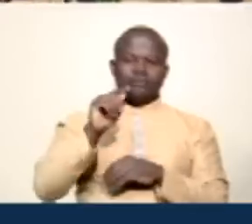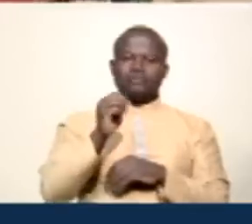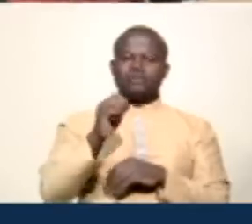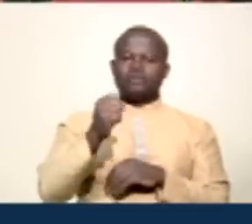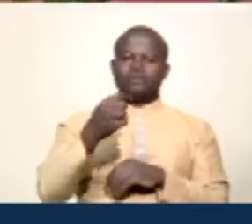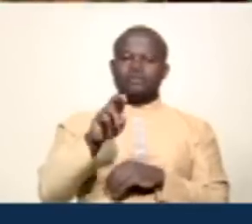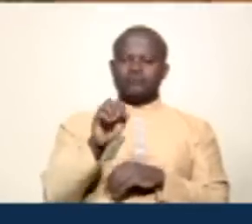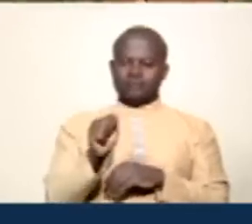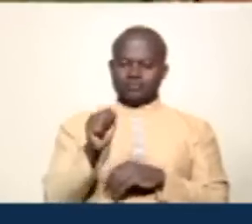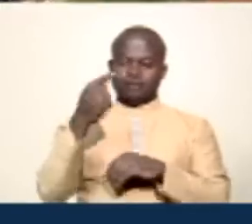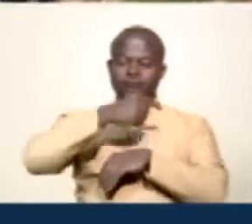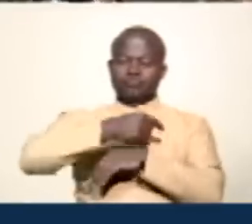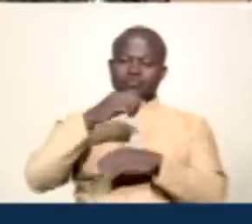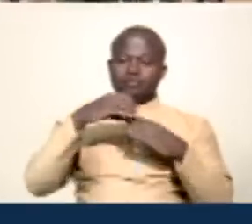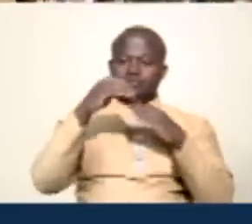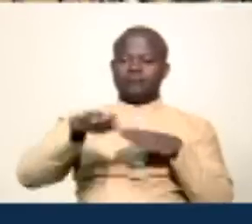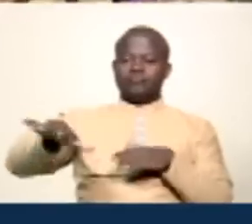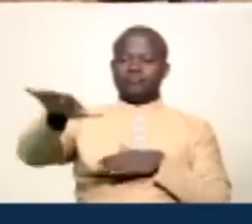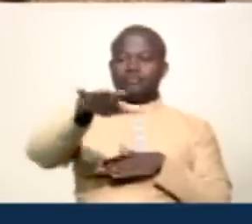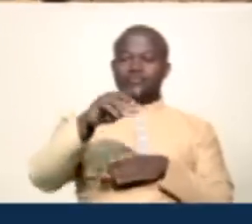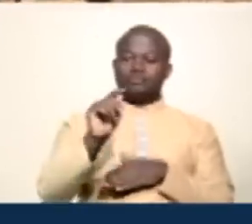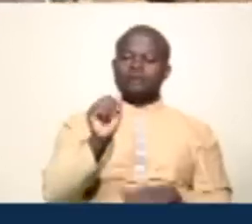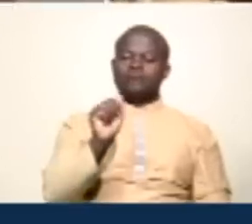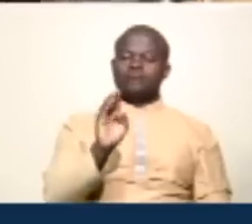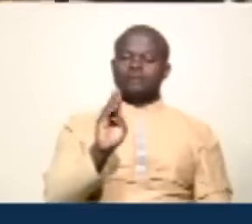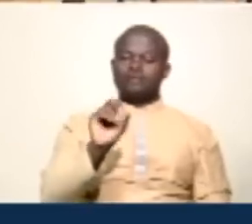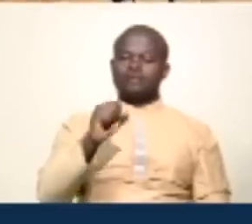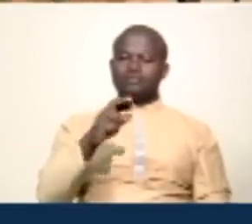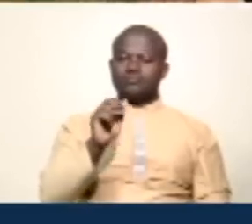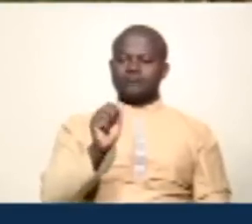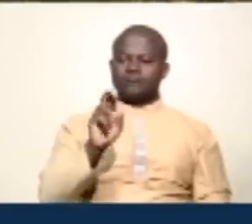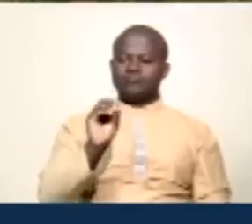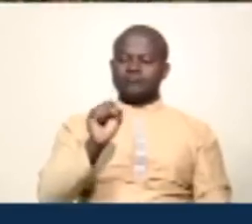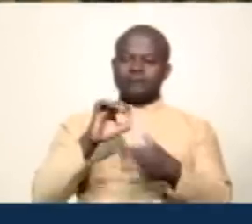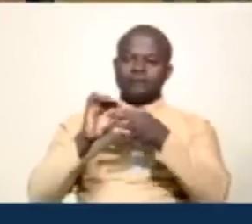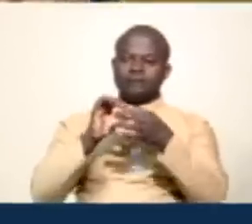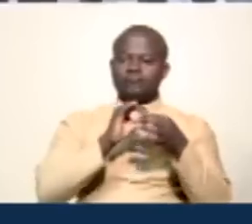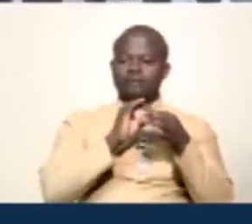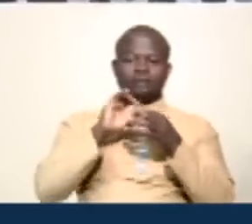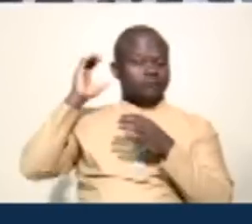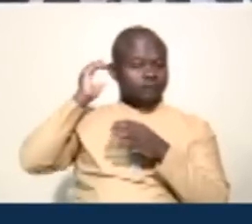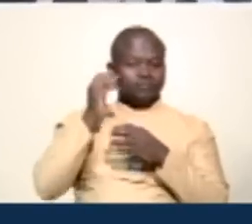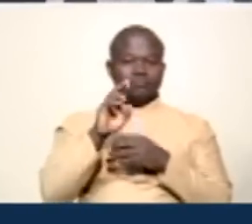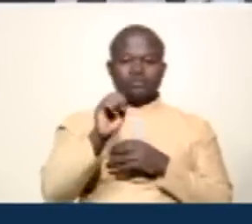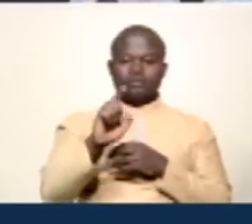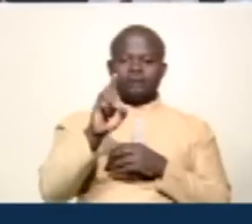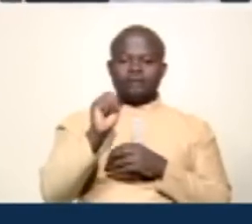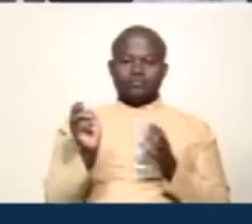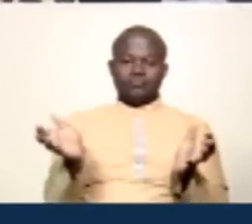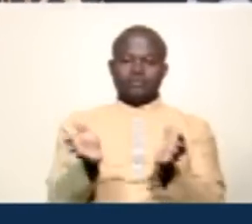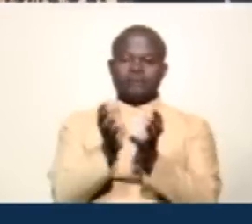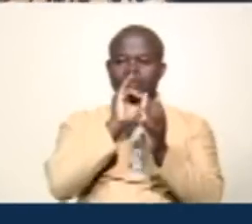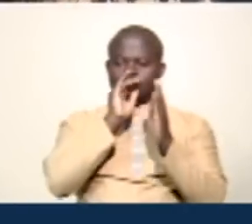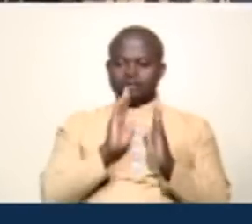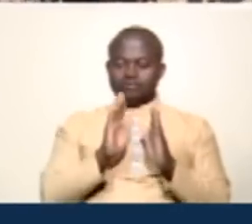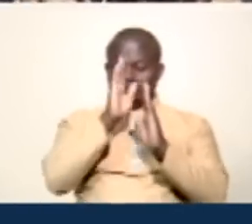Kimisagara ni umunsi wari konseye w'iyi segiteri Karushara Rose yafatanije na radiyo Rutwitsi RTLM bagashishikariza